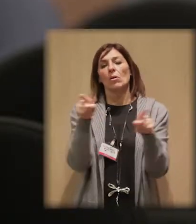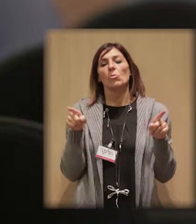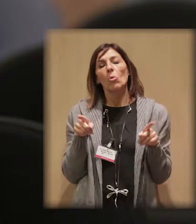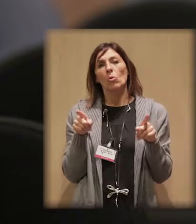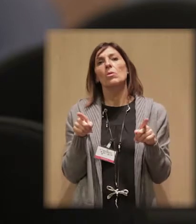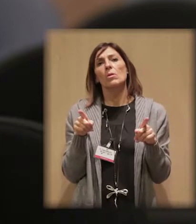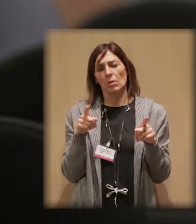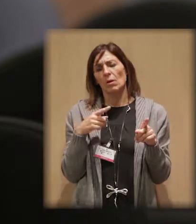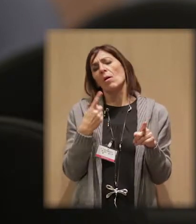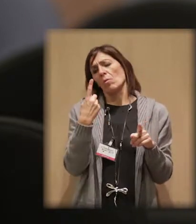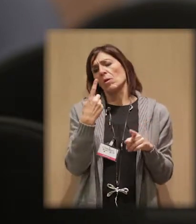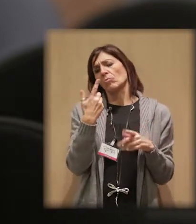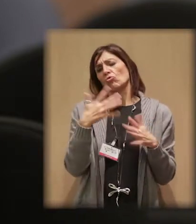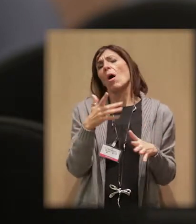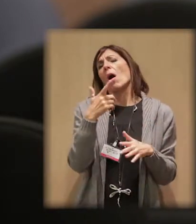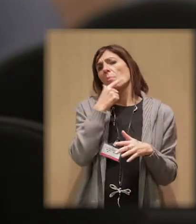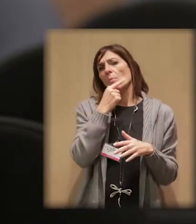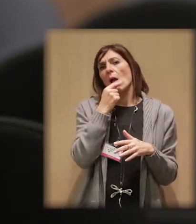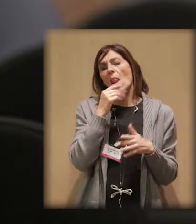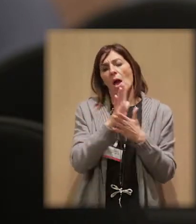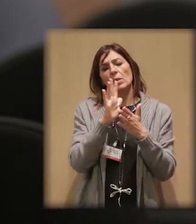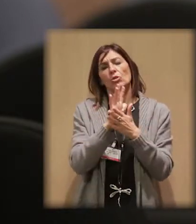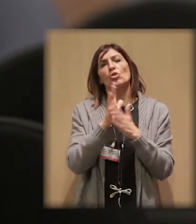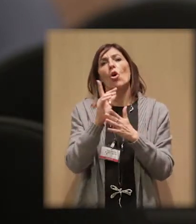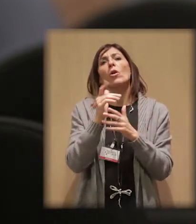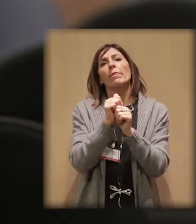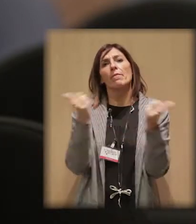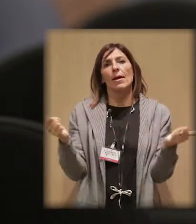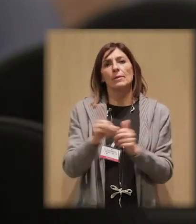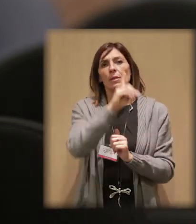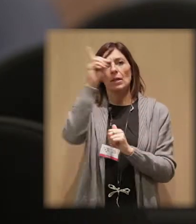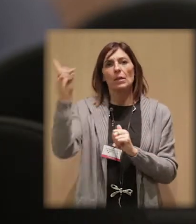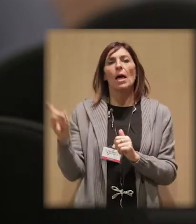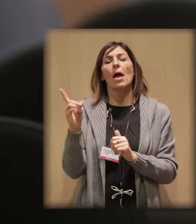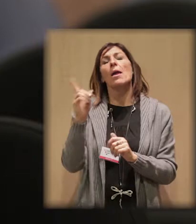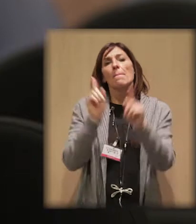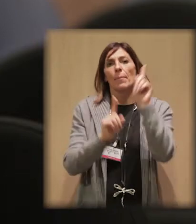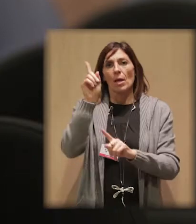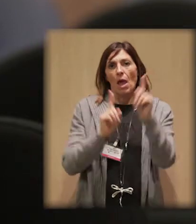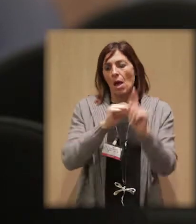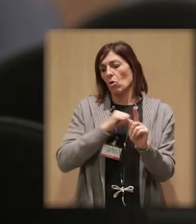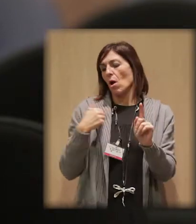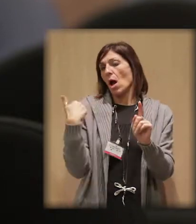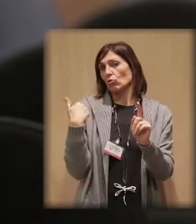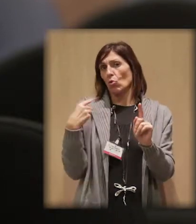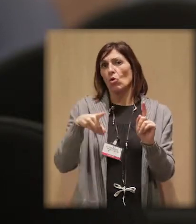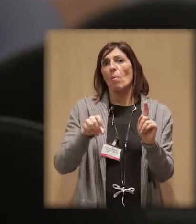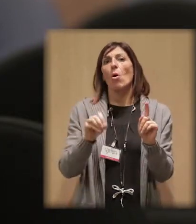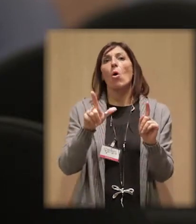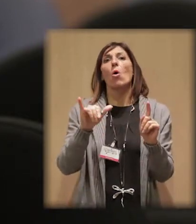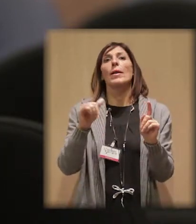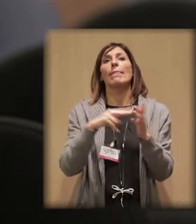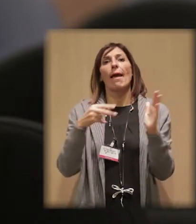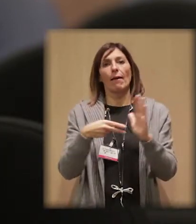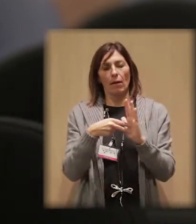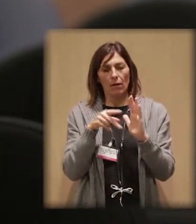Bentrovati tutti, dopo la prima bella edizione del Diversity Day al Milano, al Politecnico di giugno, ci troviamo oggi a